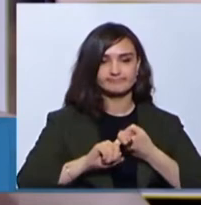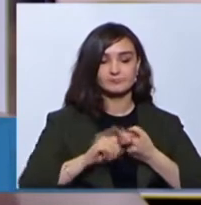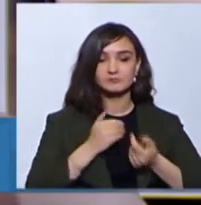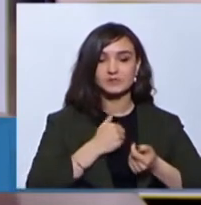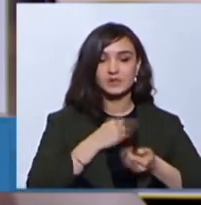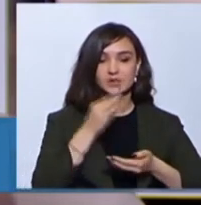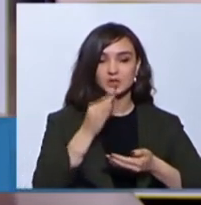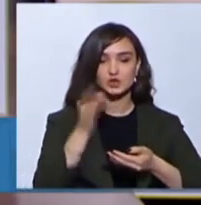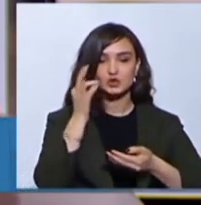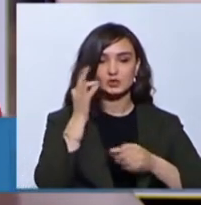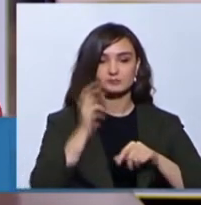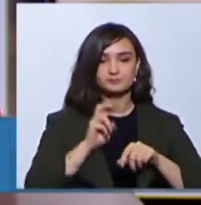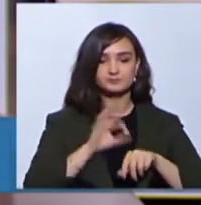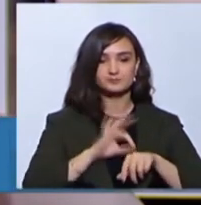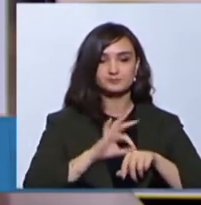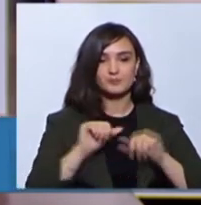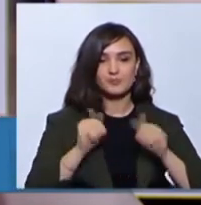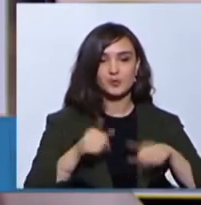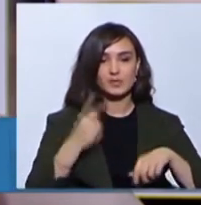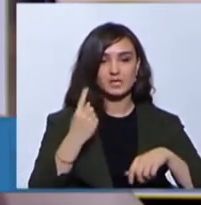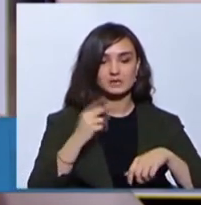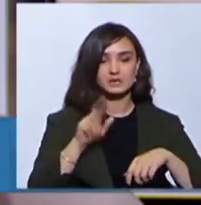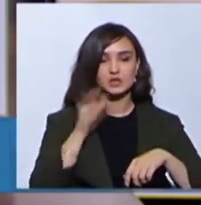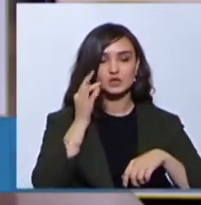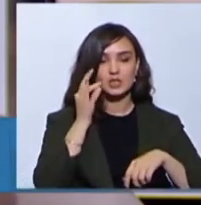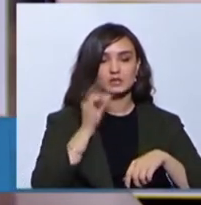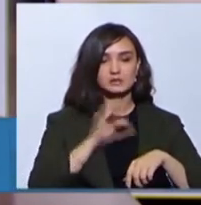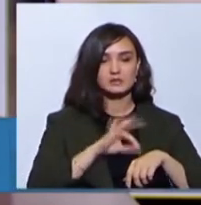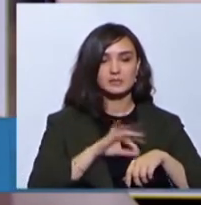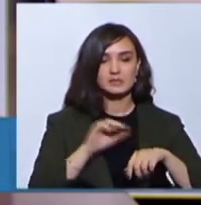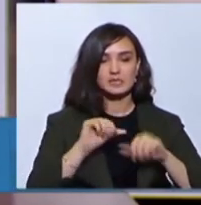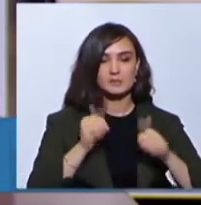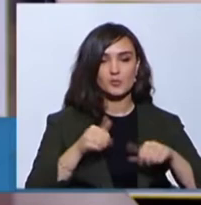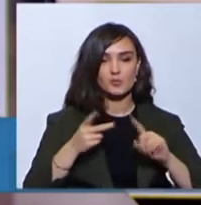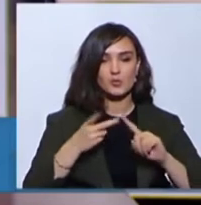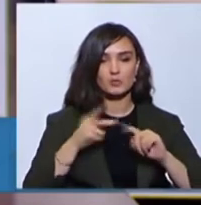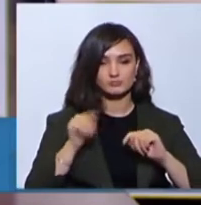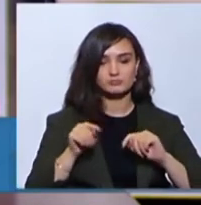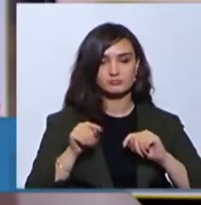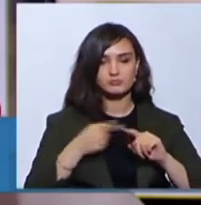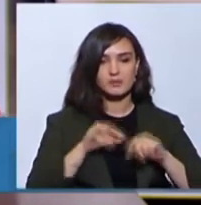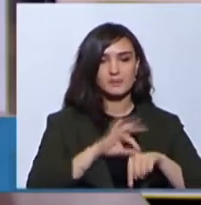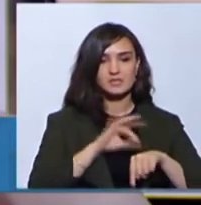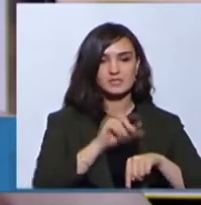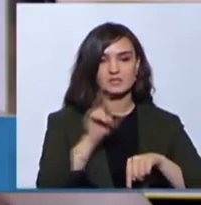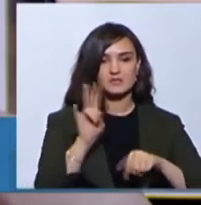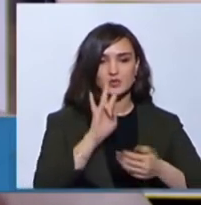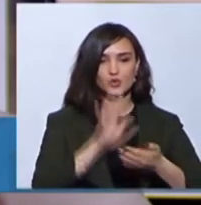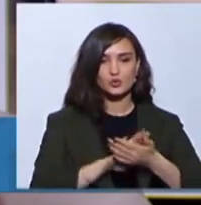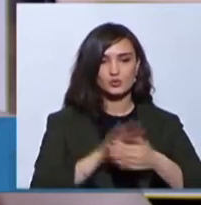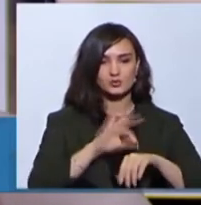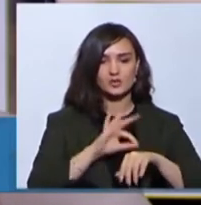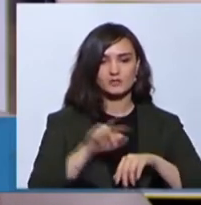რომ როგორც შაქრიანი დიაბეტი ტიპი 1, ისე შაქრიანი დიაბეტი ტიპი 2 და აი ეს პაციენტები, რომლებსაც აქვთ ეს ქრონიკული